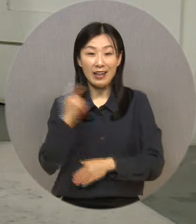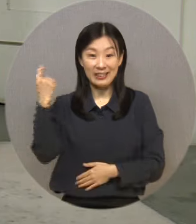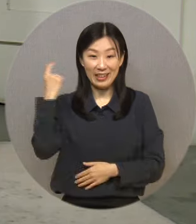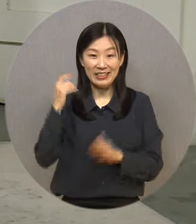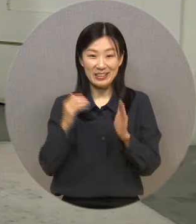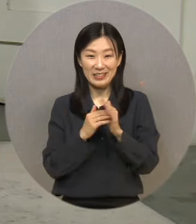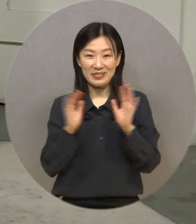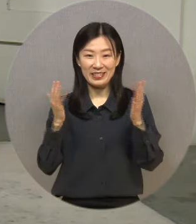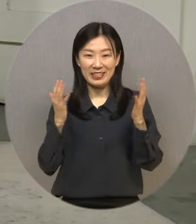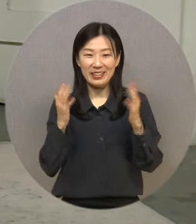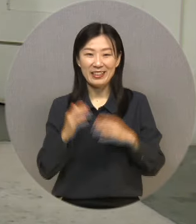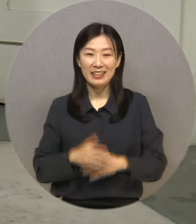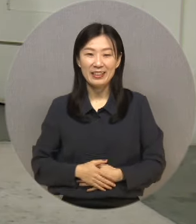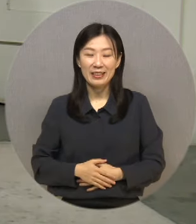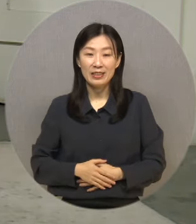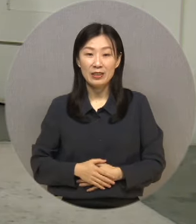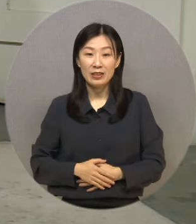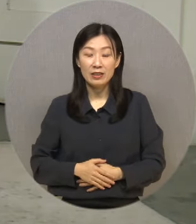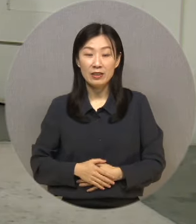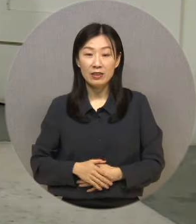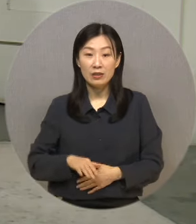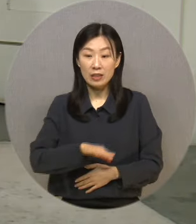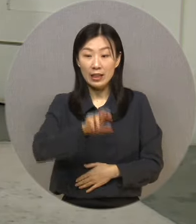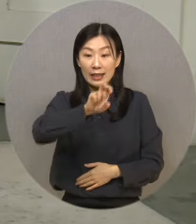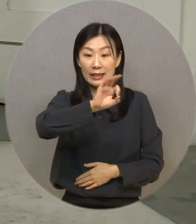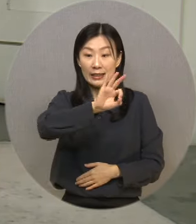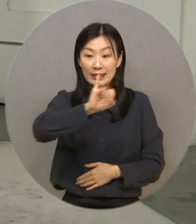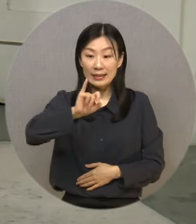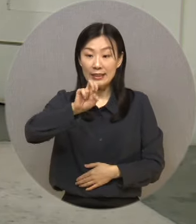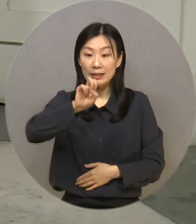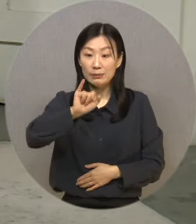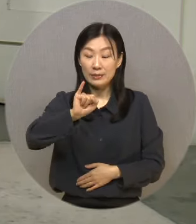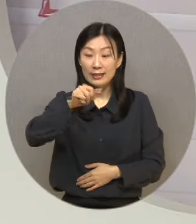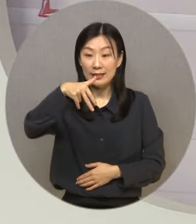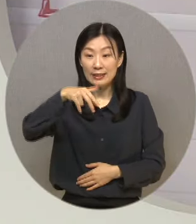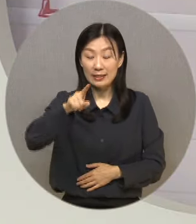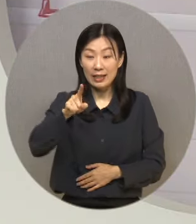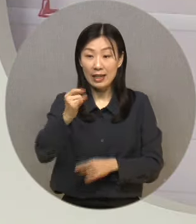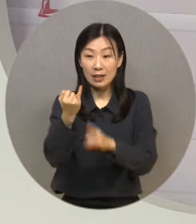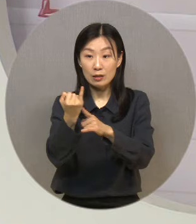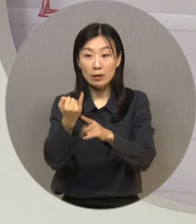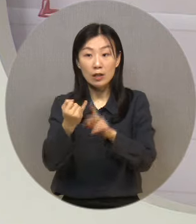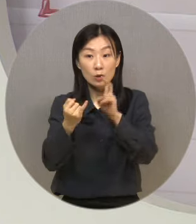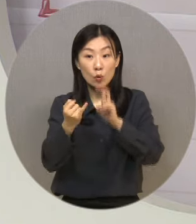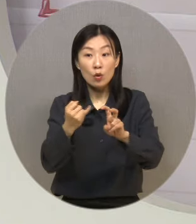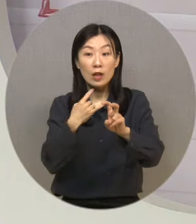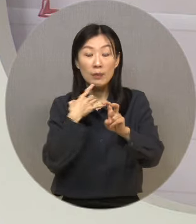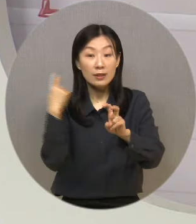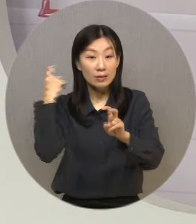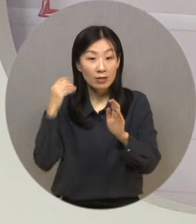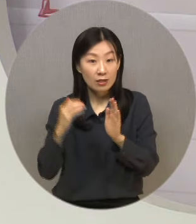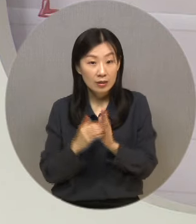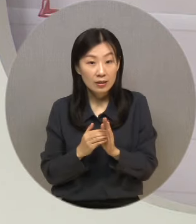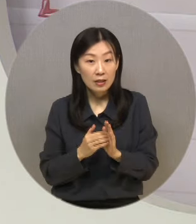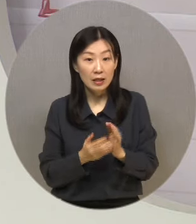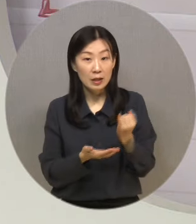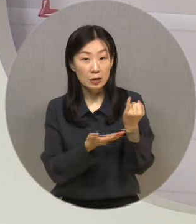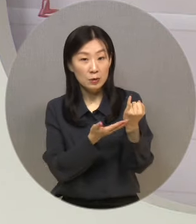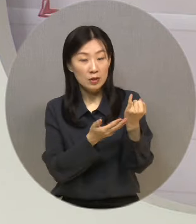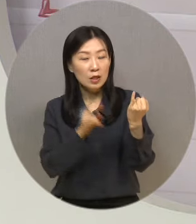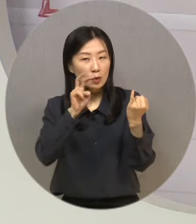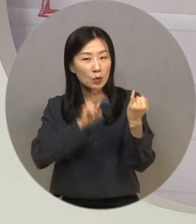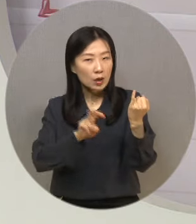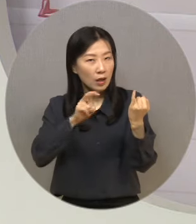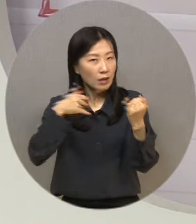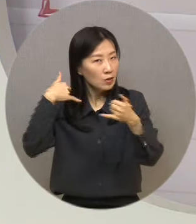그렇습니다. 우리가 저기 이미자 선생님 노래 하시는 것만 쭉 들었잖아요. 그런데 이분이 지금 이제 전해주시는 거 들은